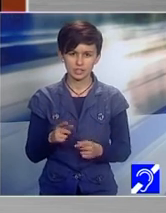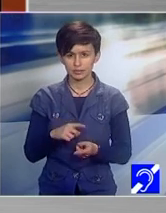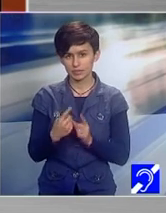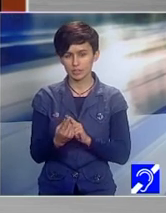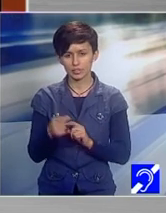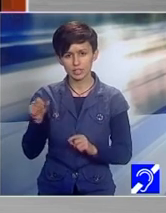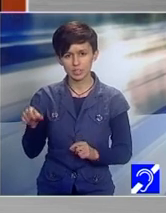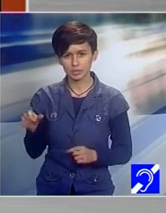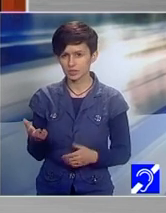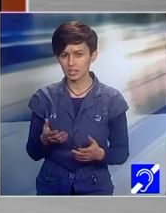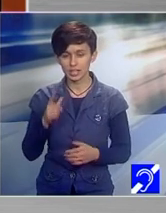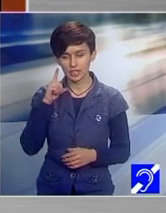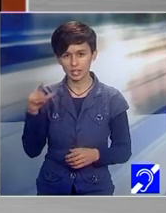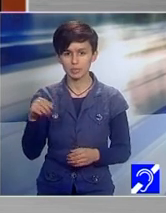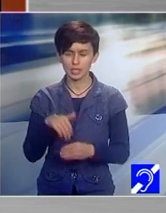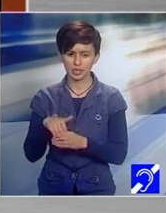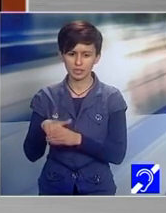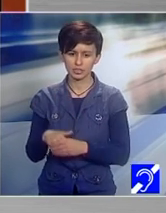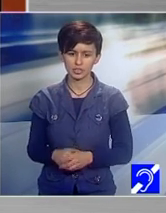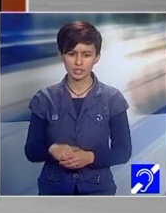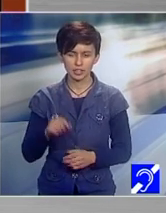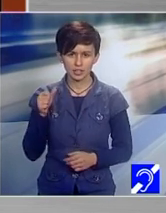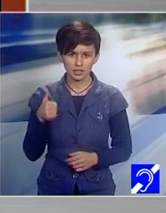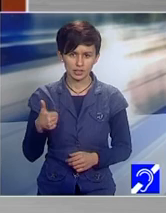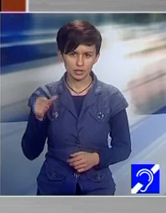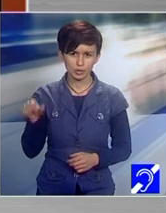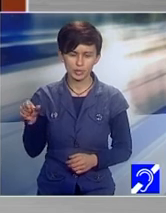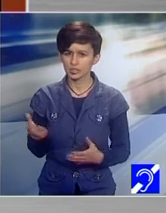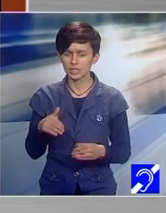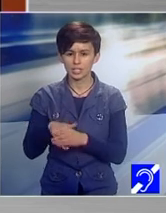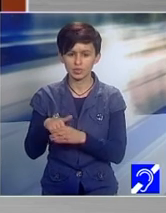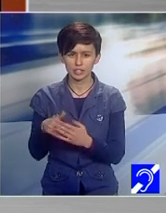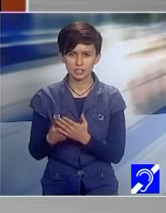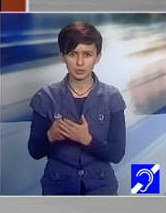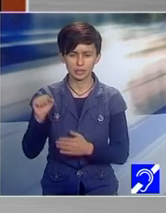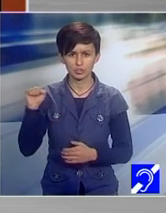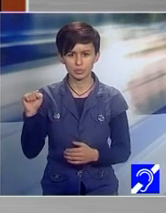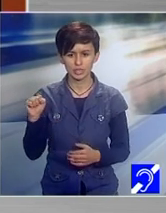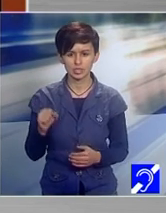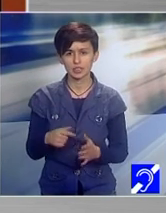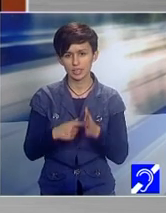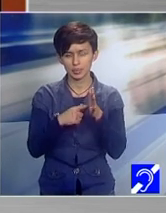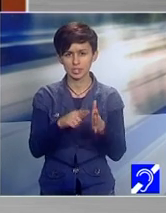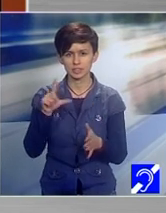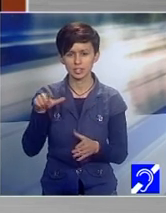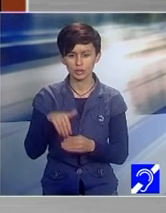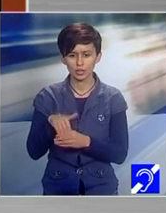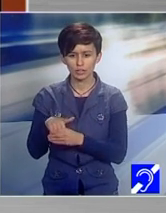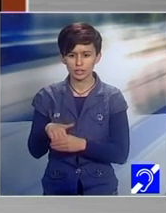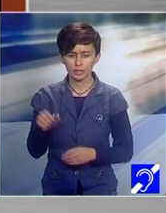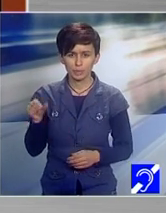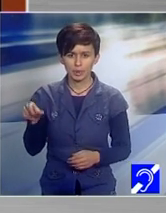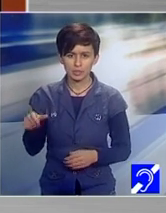duce. Adică unul care votează pentru partid, de fapt, reprezintă două voturi. Cei care nu se duc